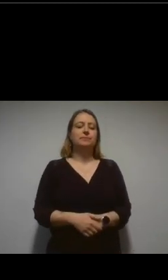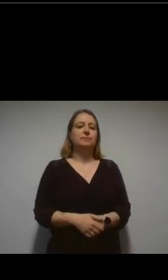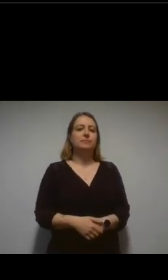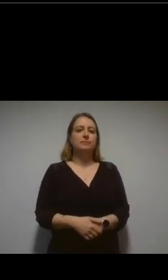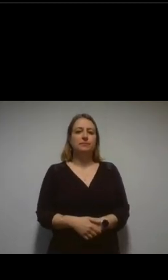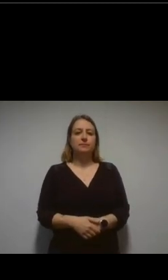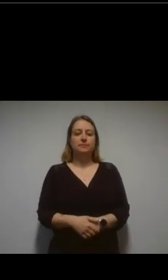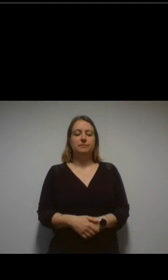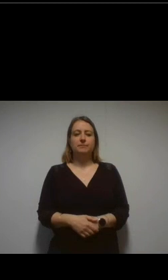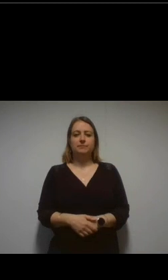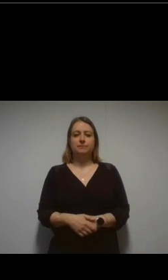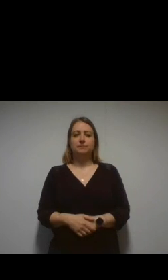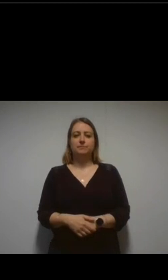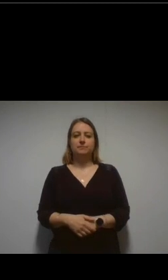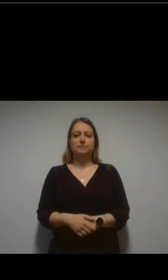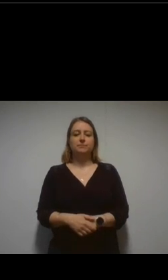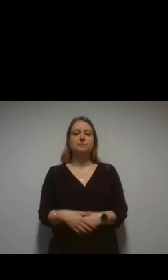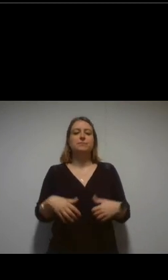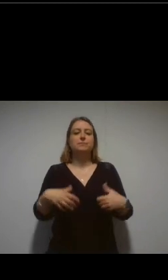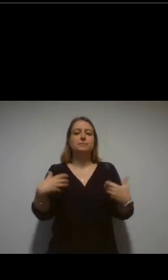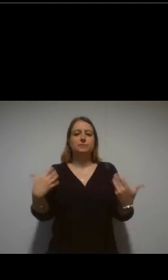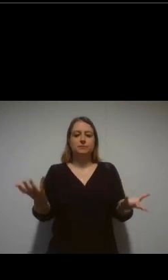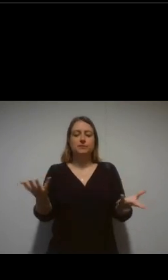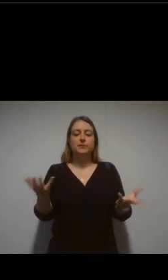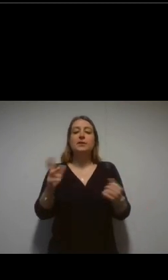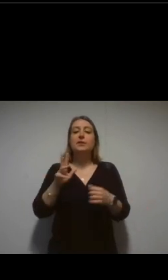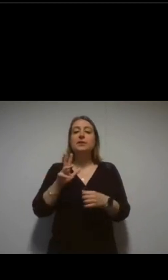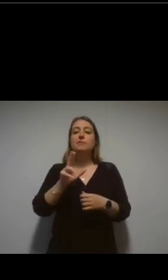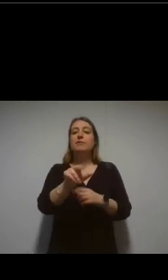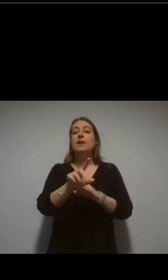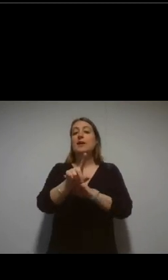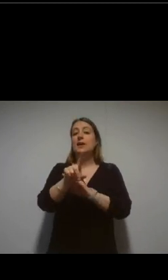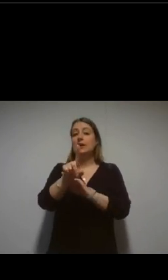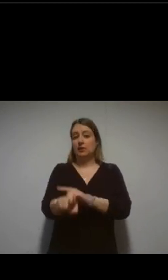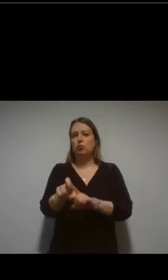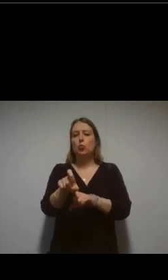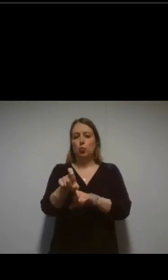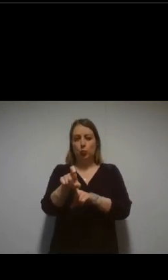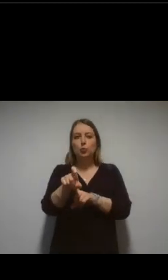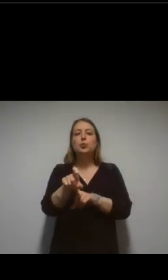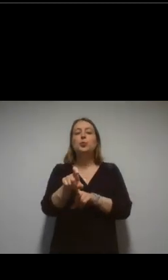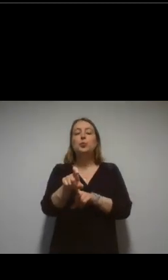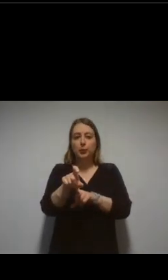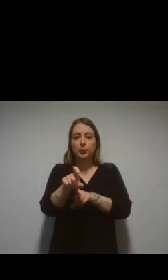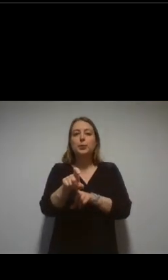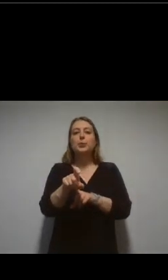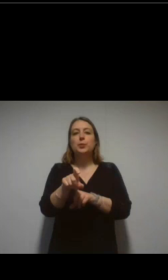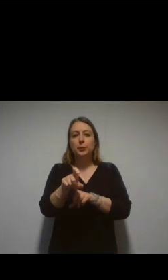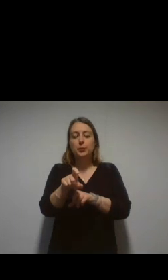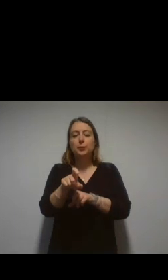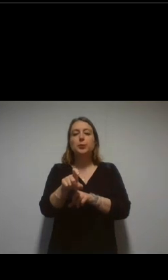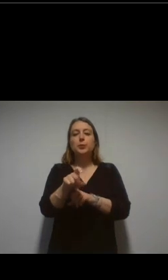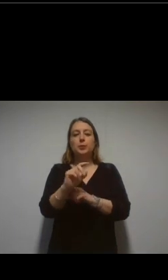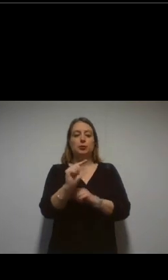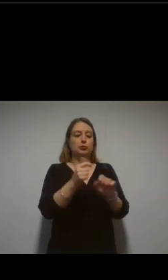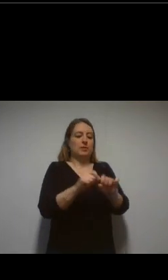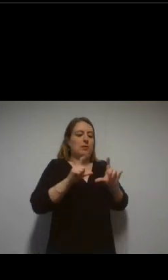voyons voir. Je vais vous poser une question. Je vais voir sur mon autre écran.